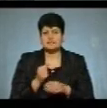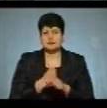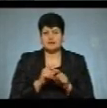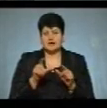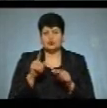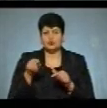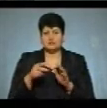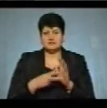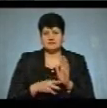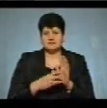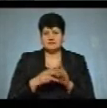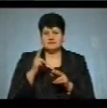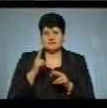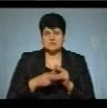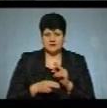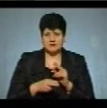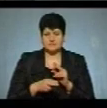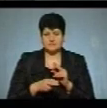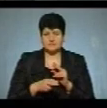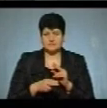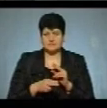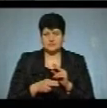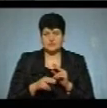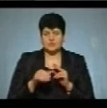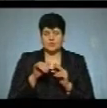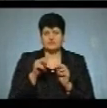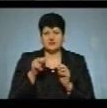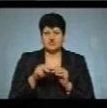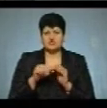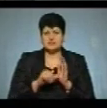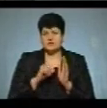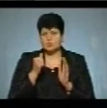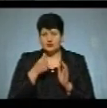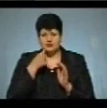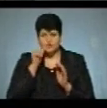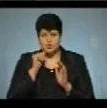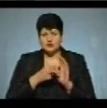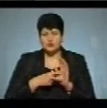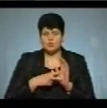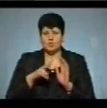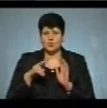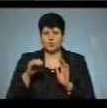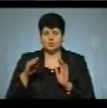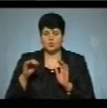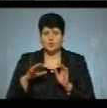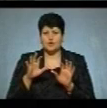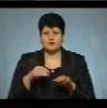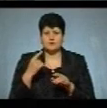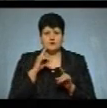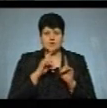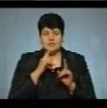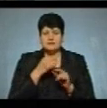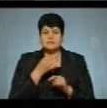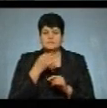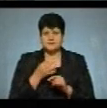номер 78 закінчився у 2016 році. Вчора, 7 лютого, голова облради Віктор Овчарук